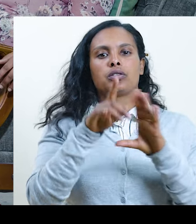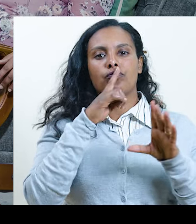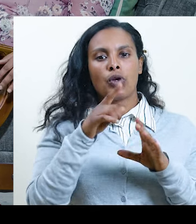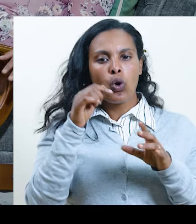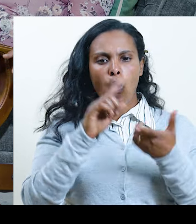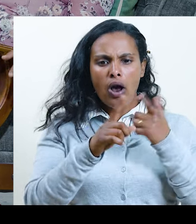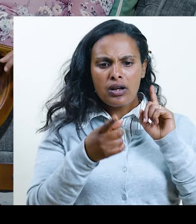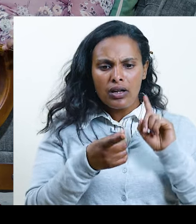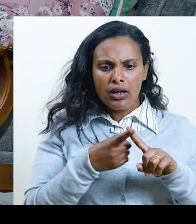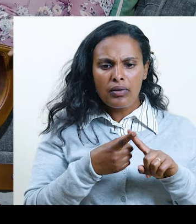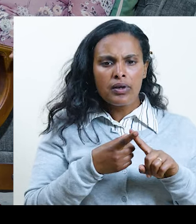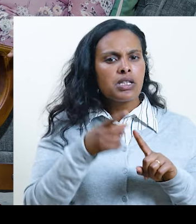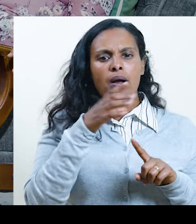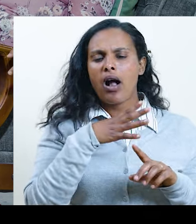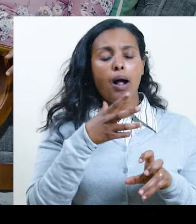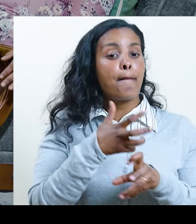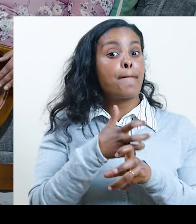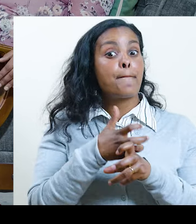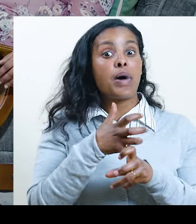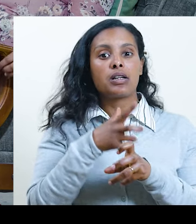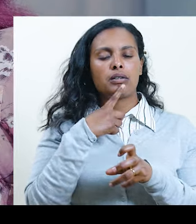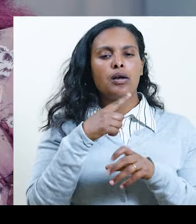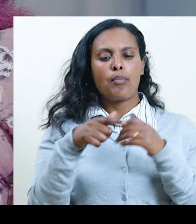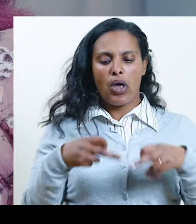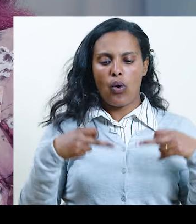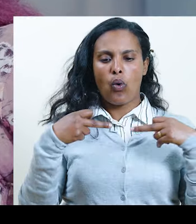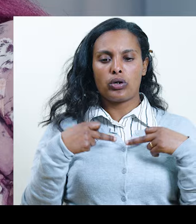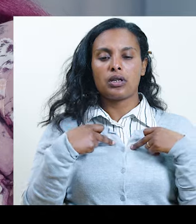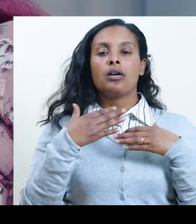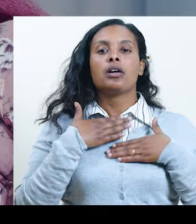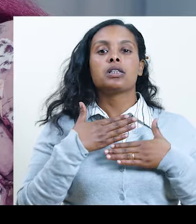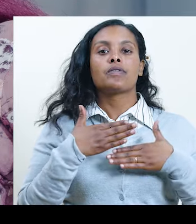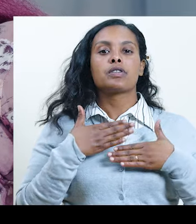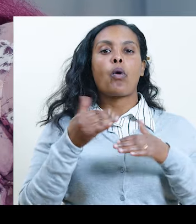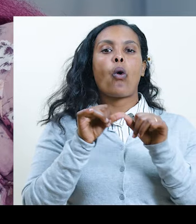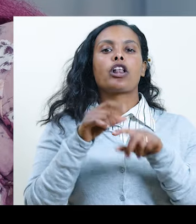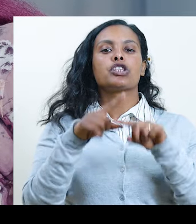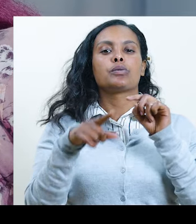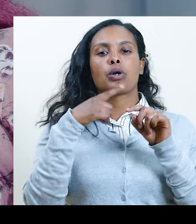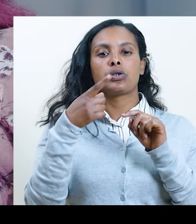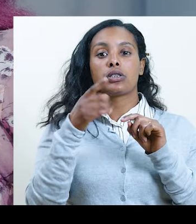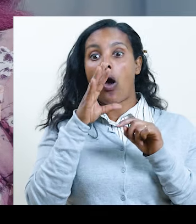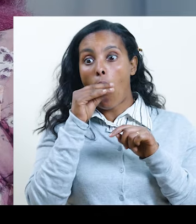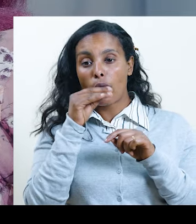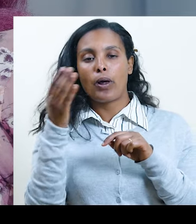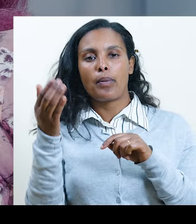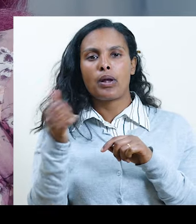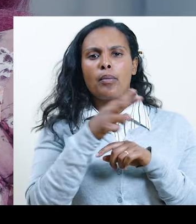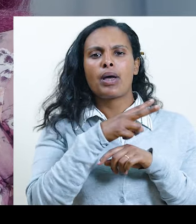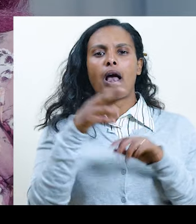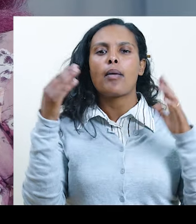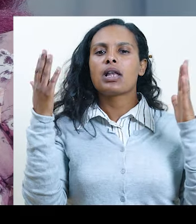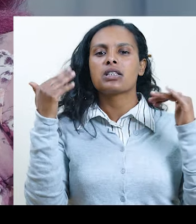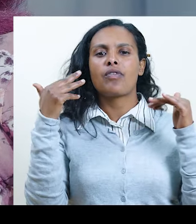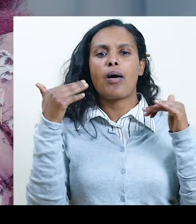የሆነው። ጓደኞቿ ሰው አትሆንም እኔ እንጃ በህይወት እስትንፋሷ መቆየት አይችልም ብለው ሲናገሯት